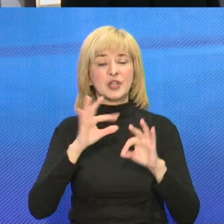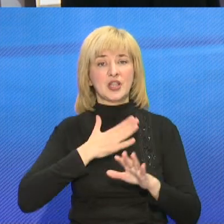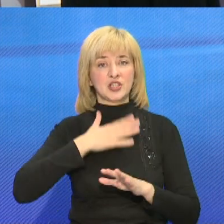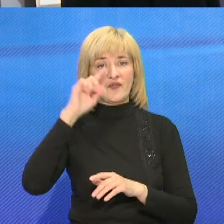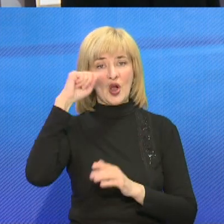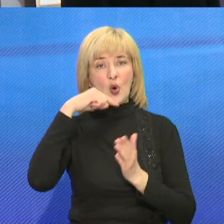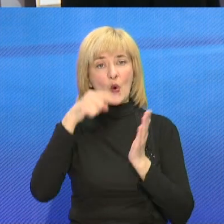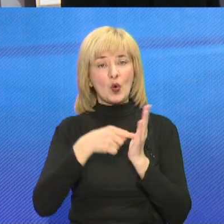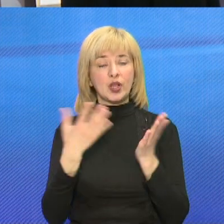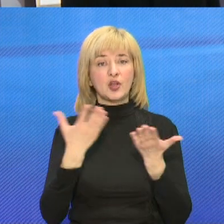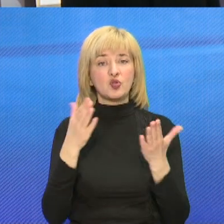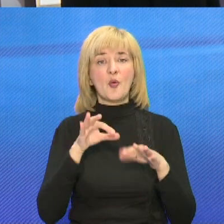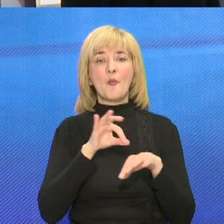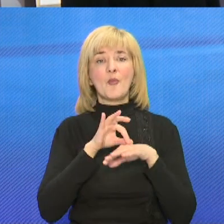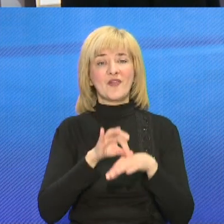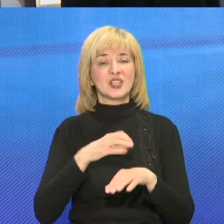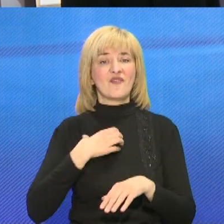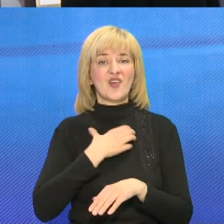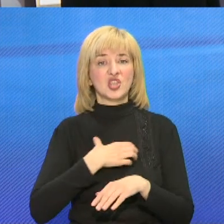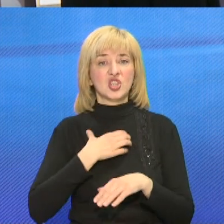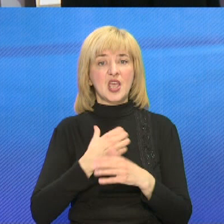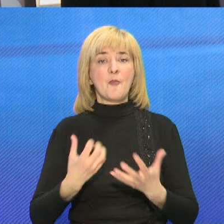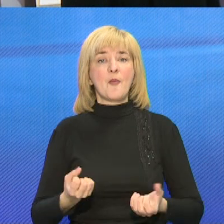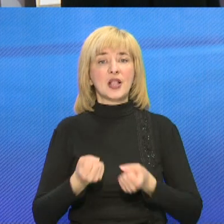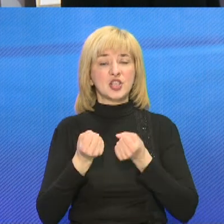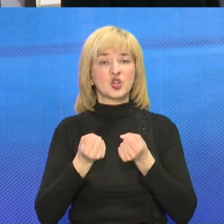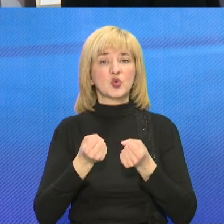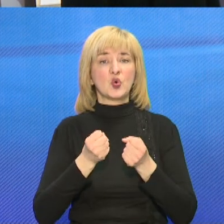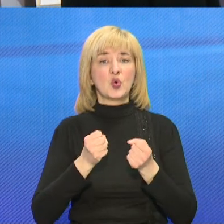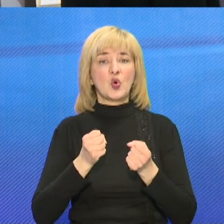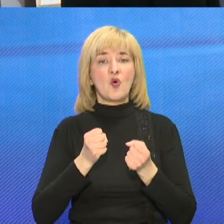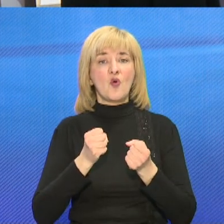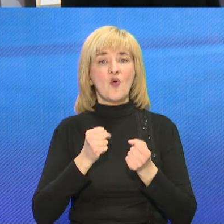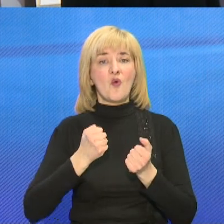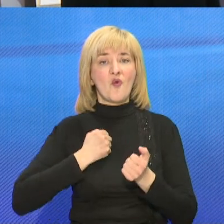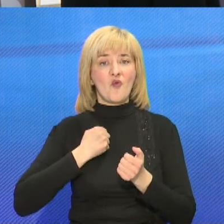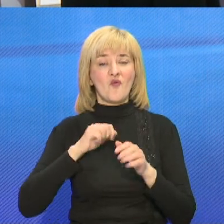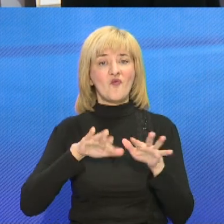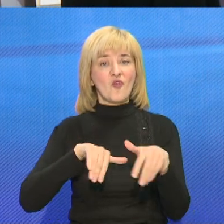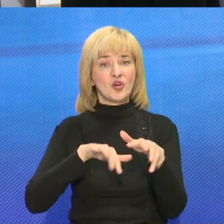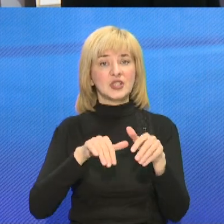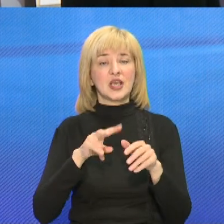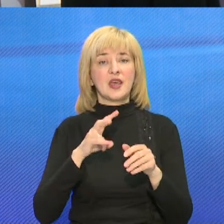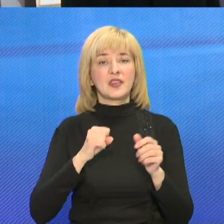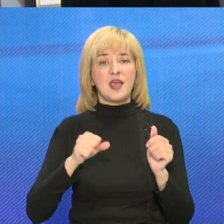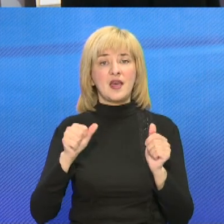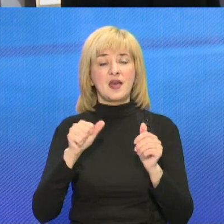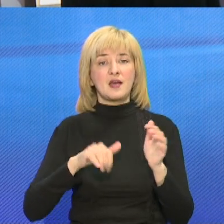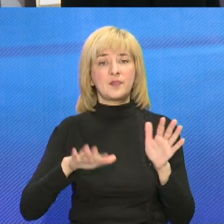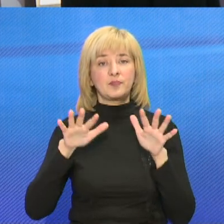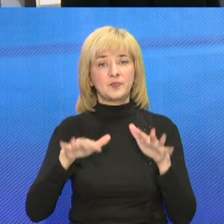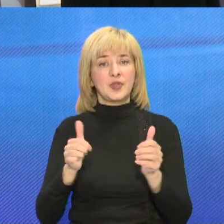проводила очень важную поддержку сухопутных войск на плацдарме западнее реки Неман, как раз во время